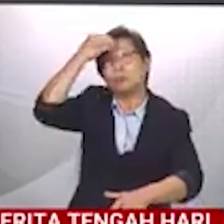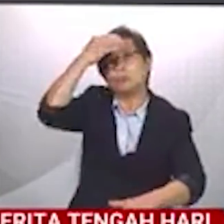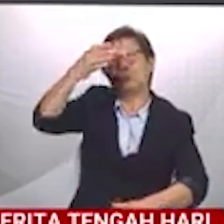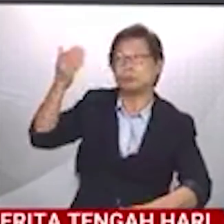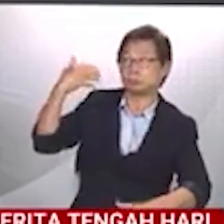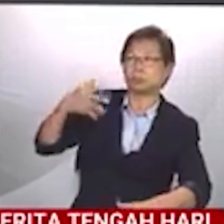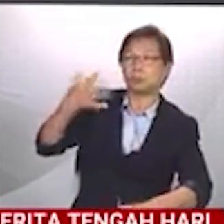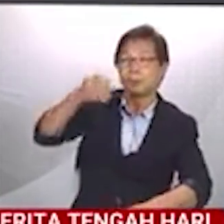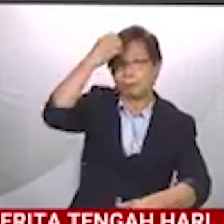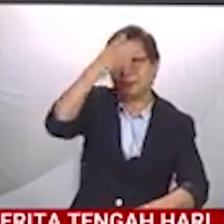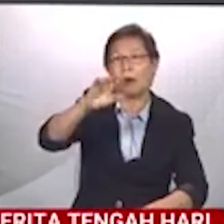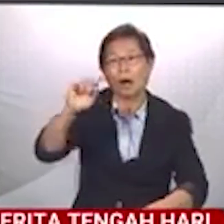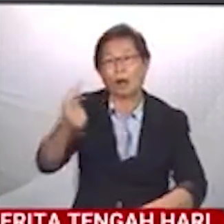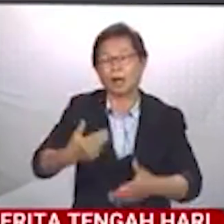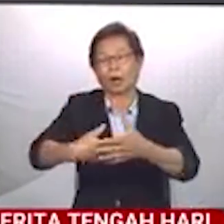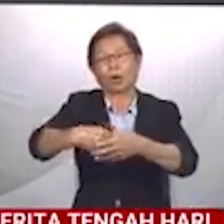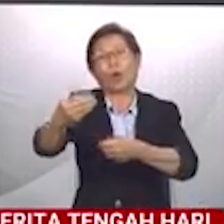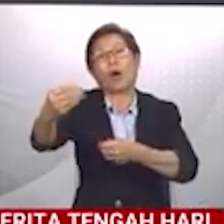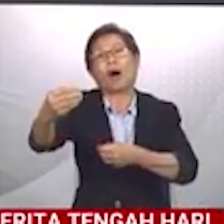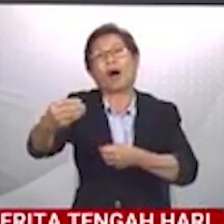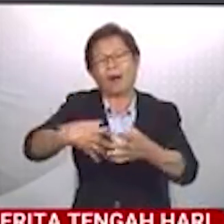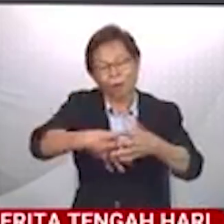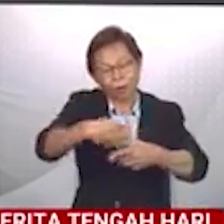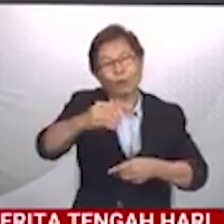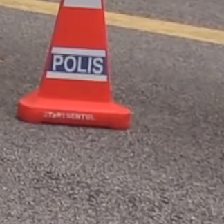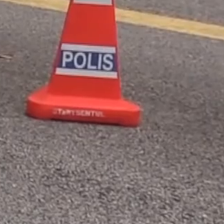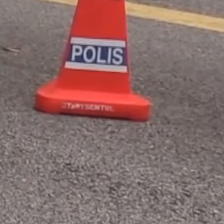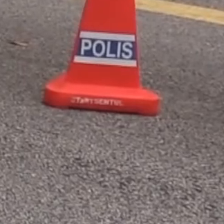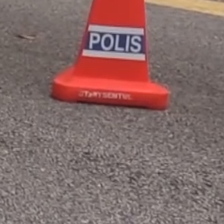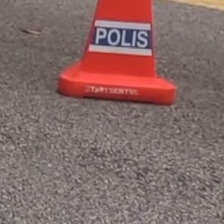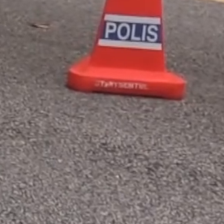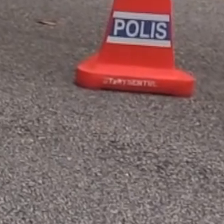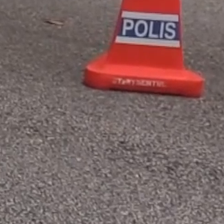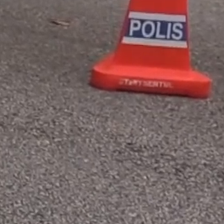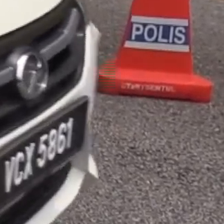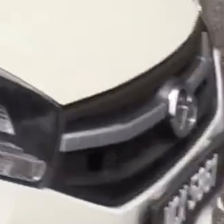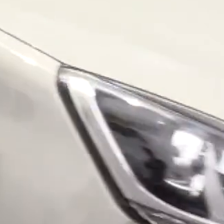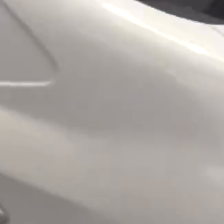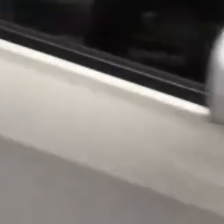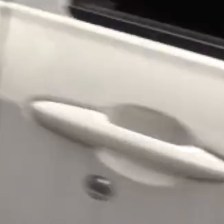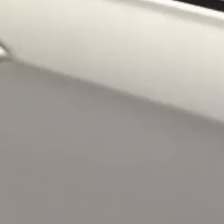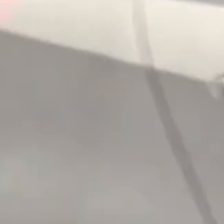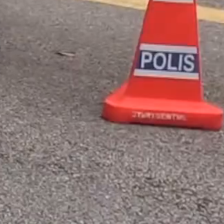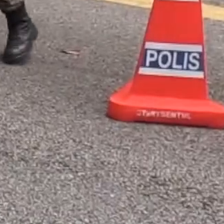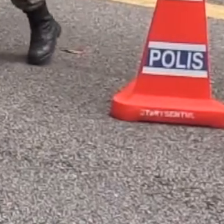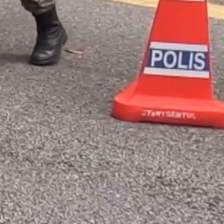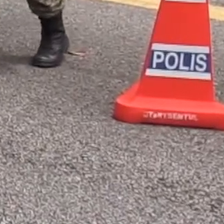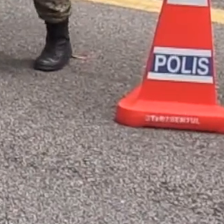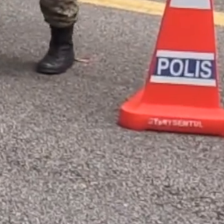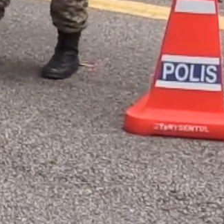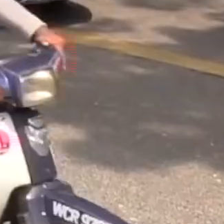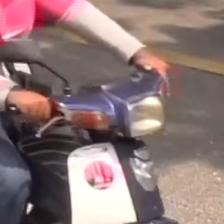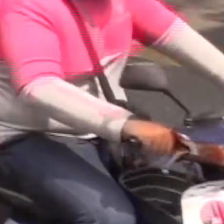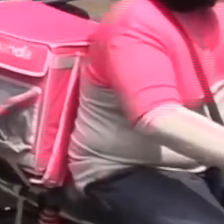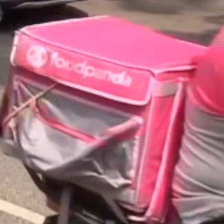hanya dikeluar untuk tujuan membeli barang-barang keperluan. Jadi kita telah beritahu pada pihak polis